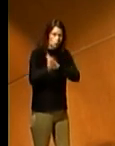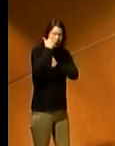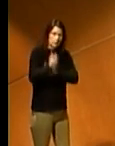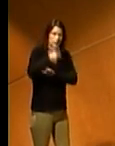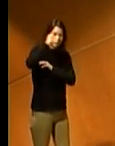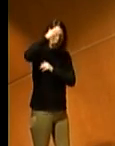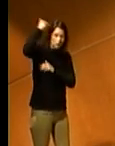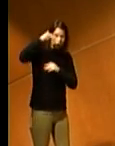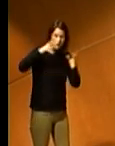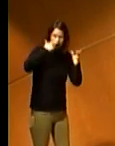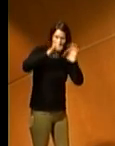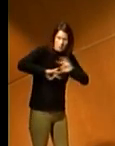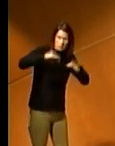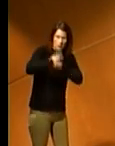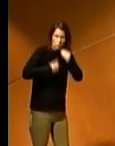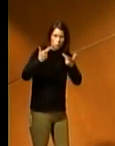qui ne prend la parole.